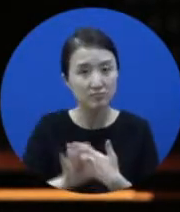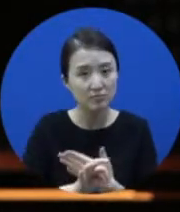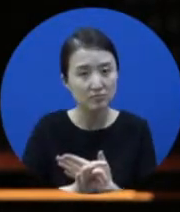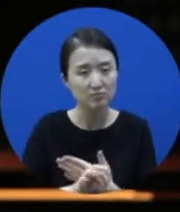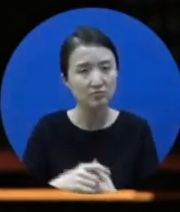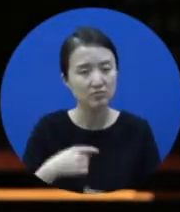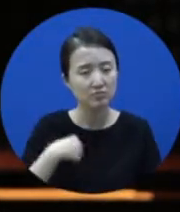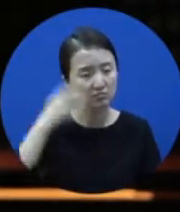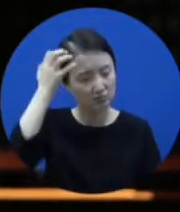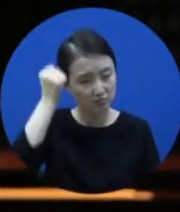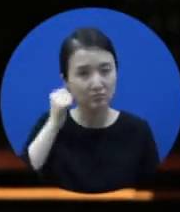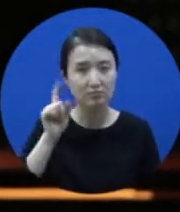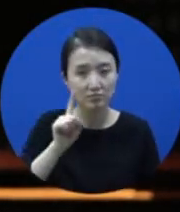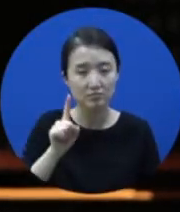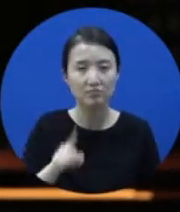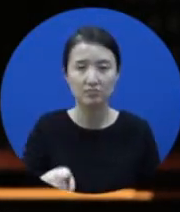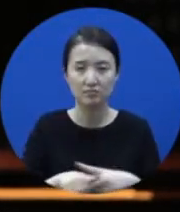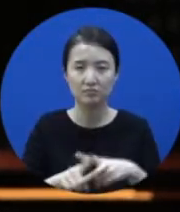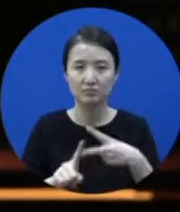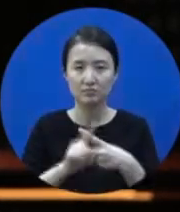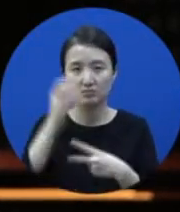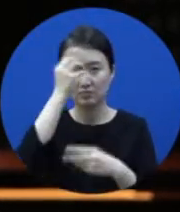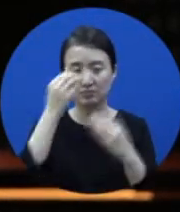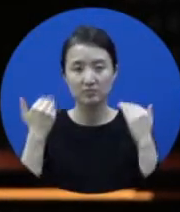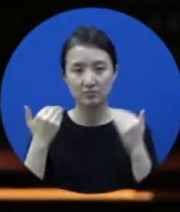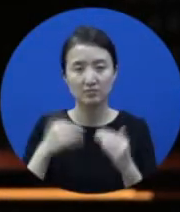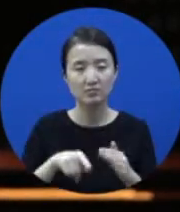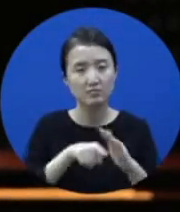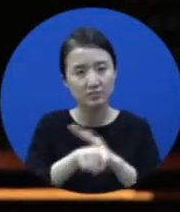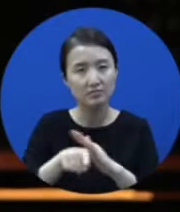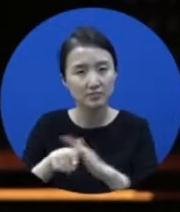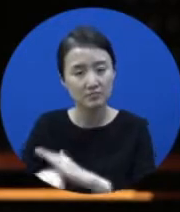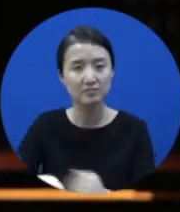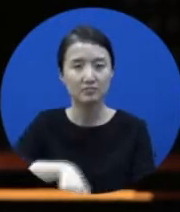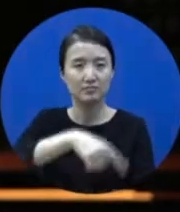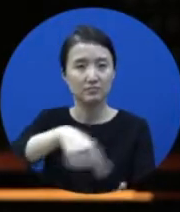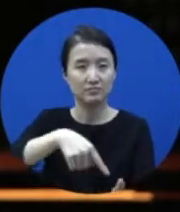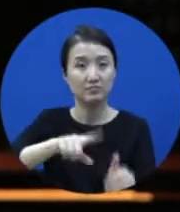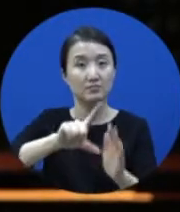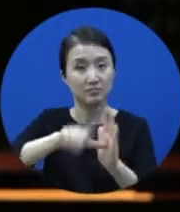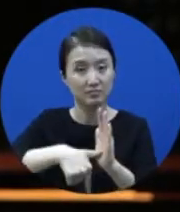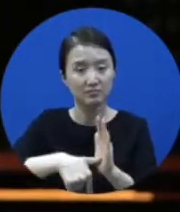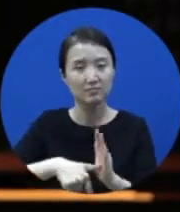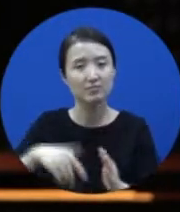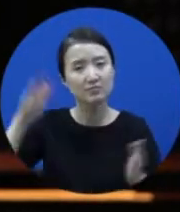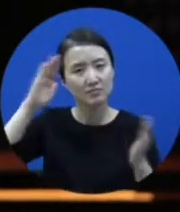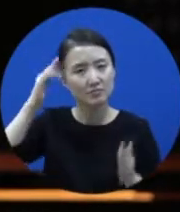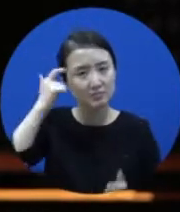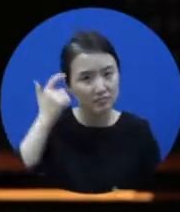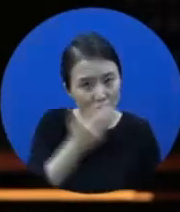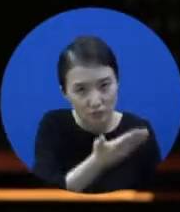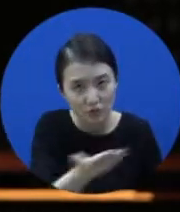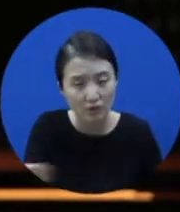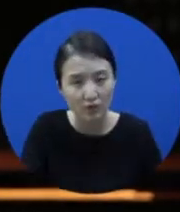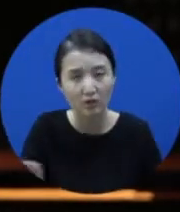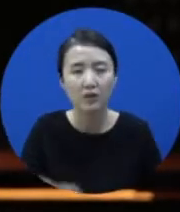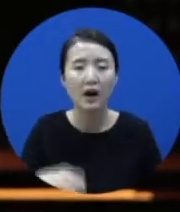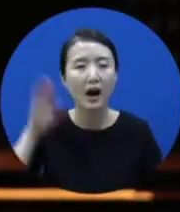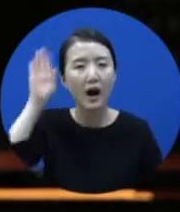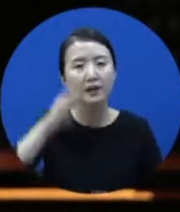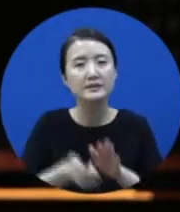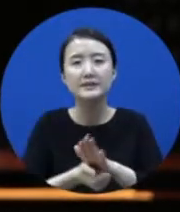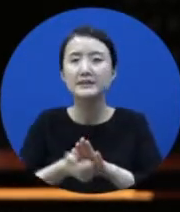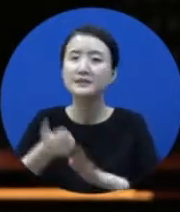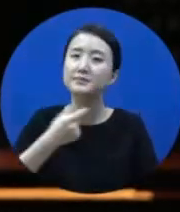이렇게 특강을 하다 보면 학생들한테 물어봅니다. 뭐가 되고 싶어요? 막 저 손을 드는데